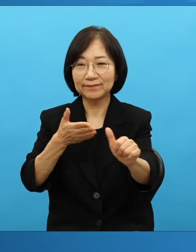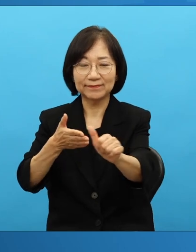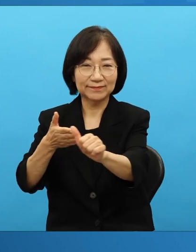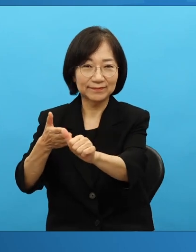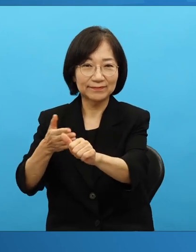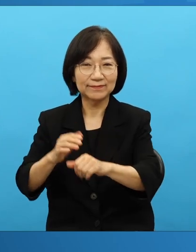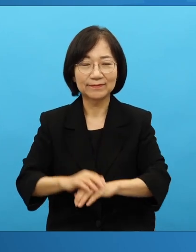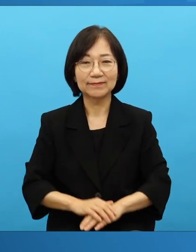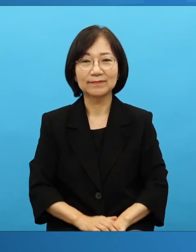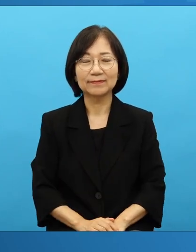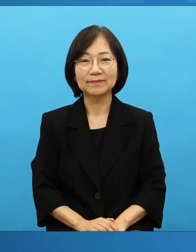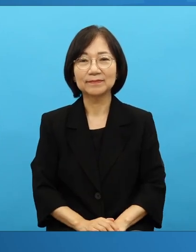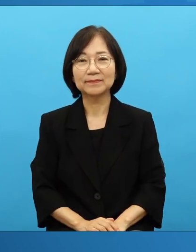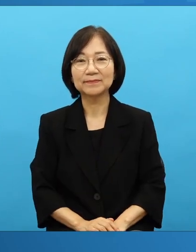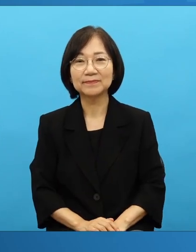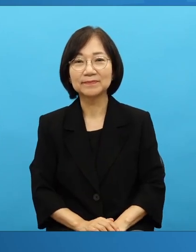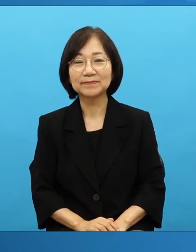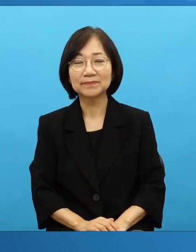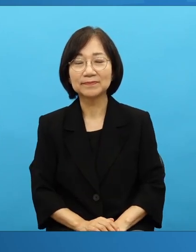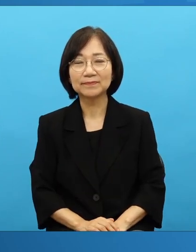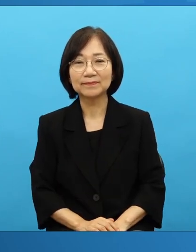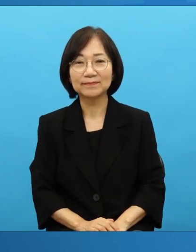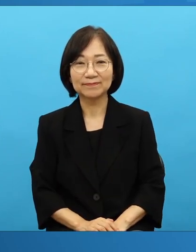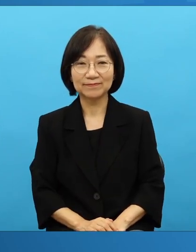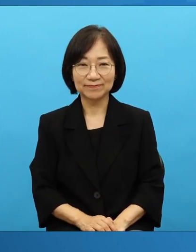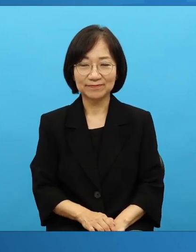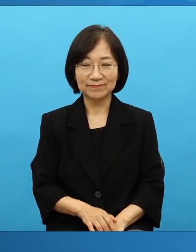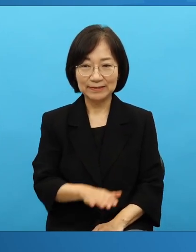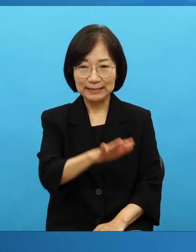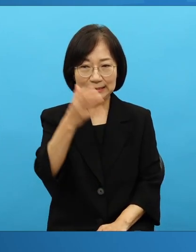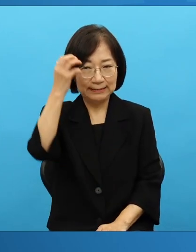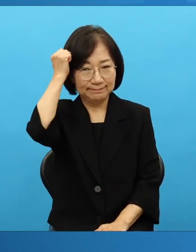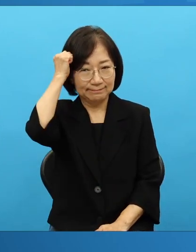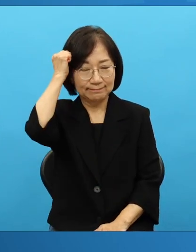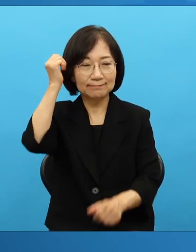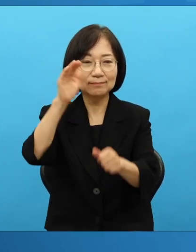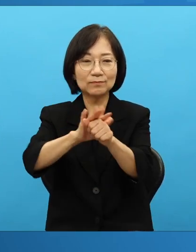딱 누르라고 앞에 지금 제가 그 도표부터 그리는 겁니다.